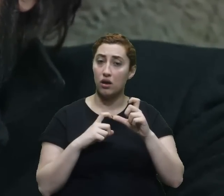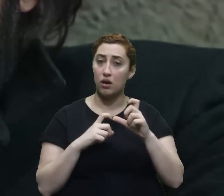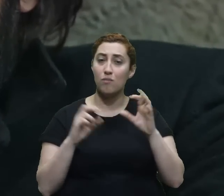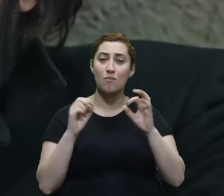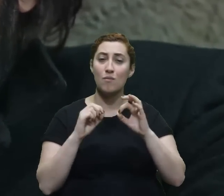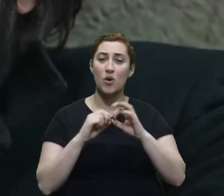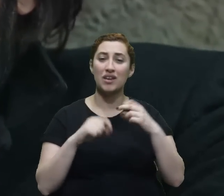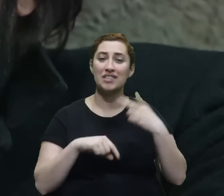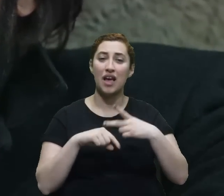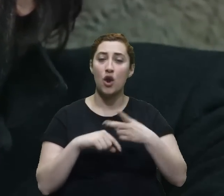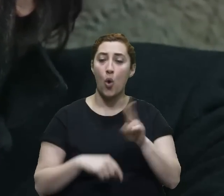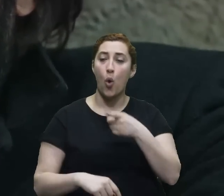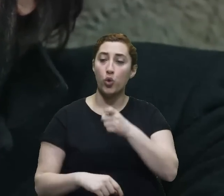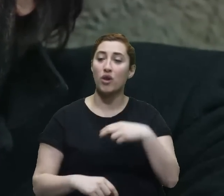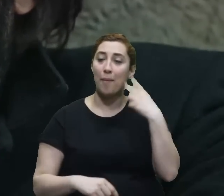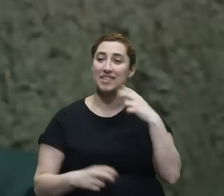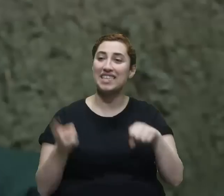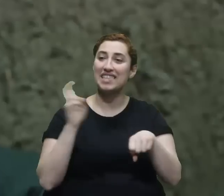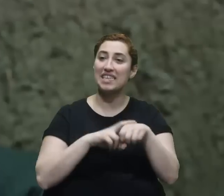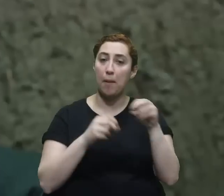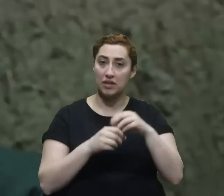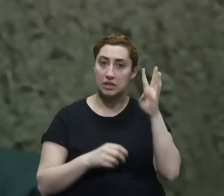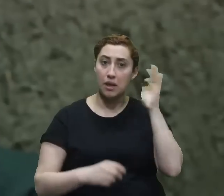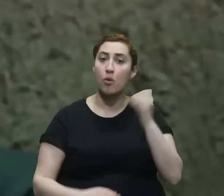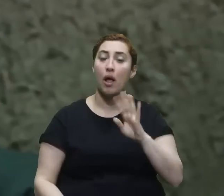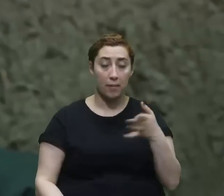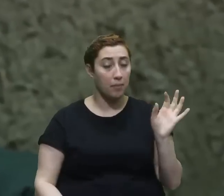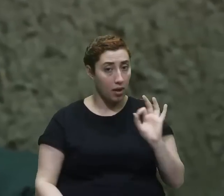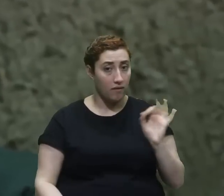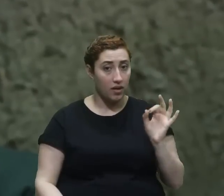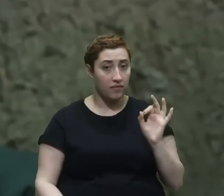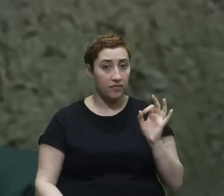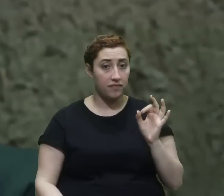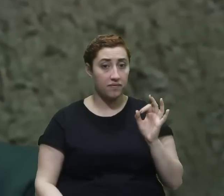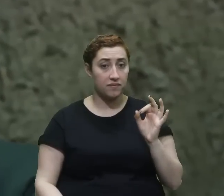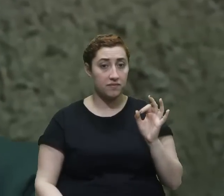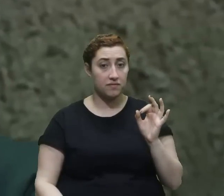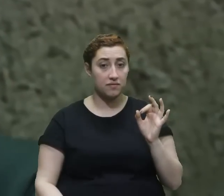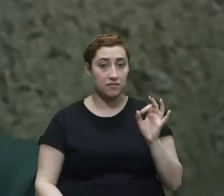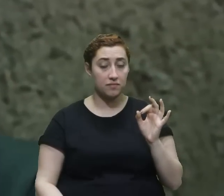Boris Zahresan'ı öldürdüğü ablasının intikamını almaya gelmedim İstanbul. Evet.